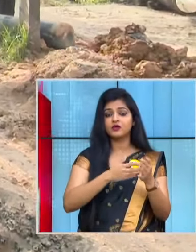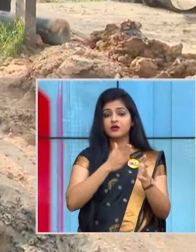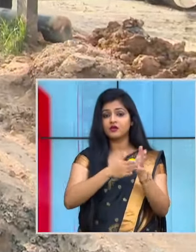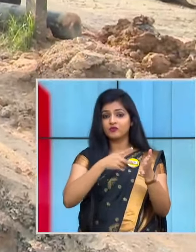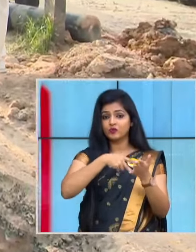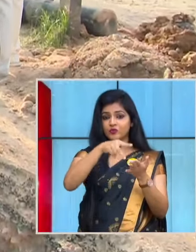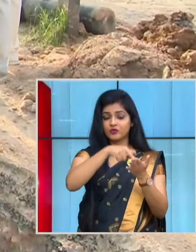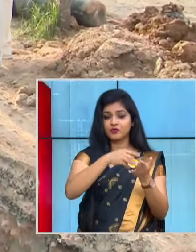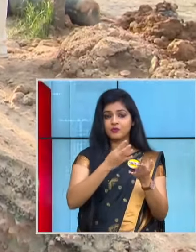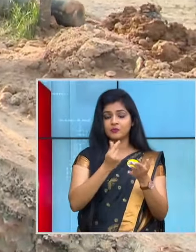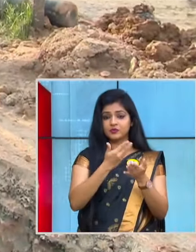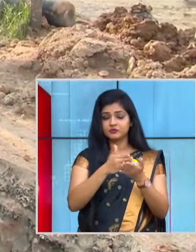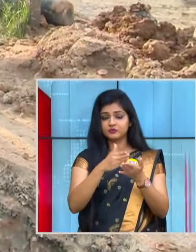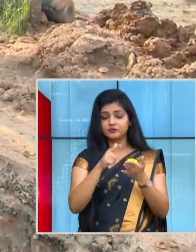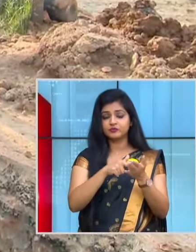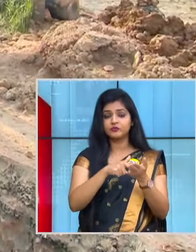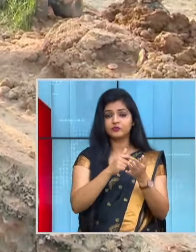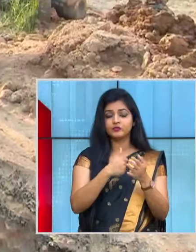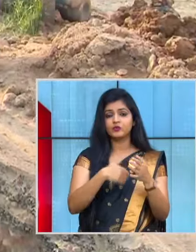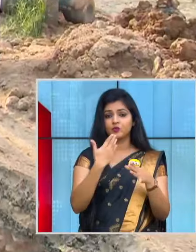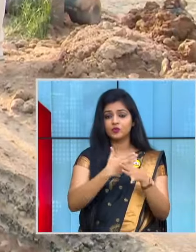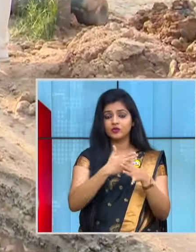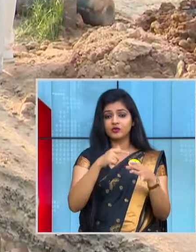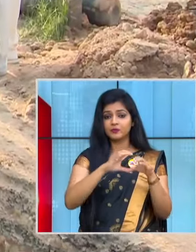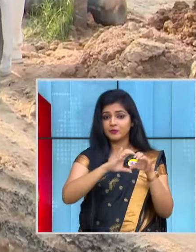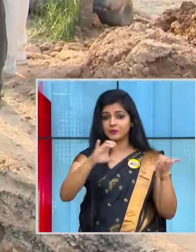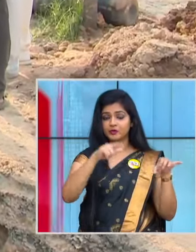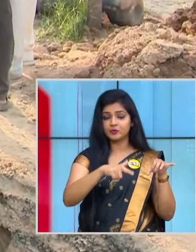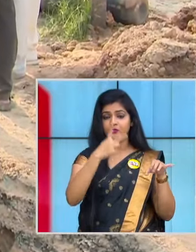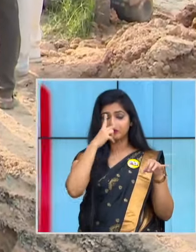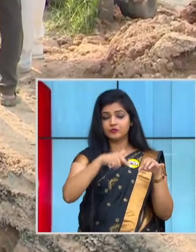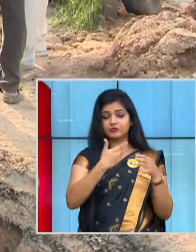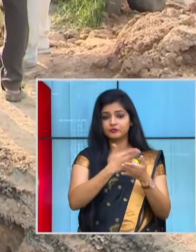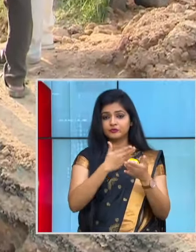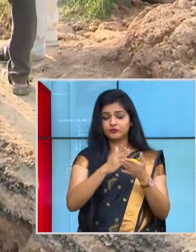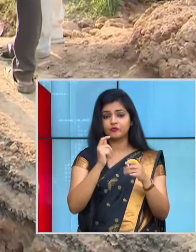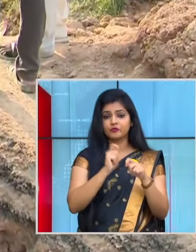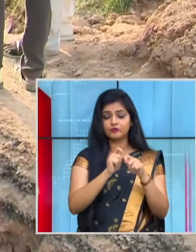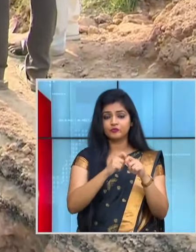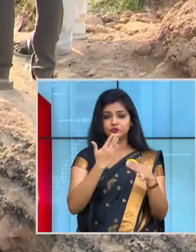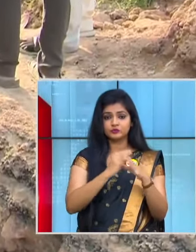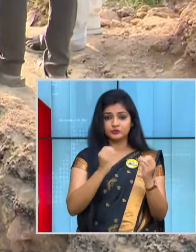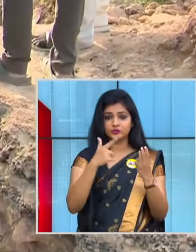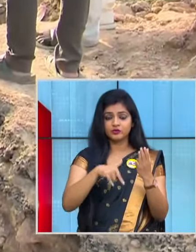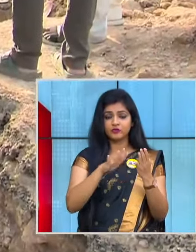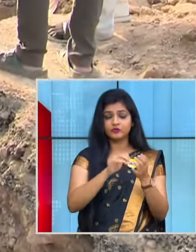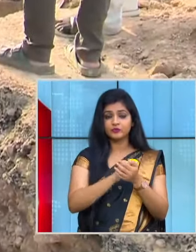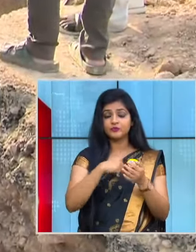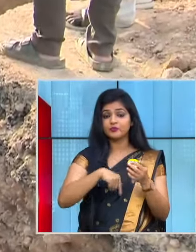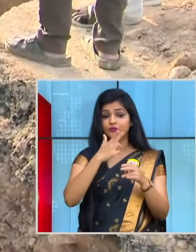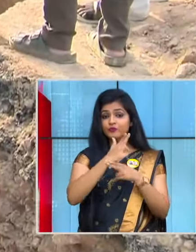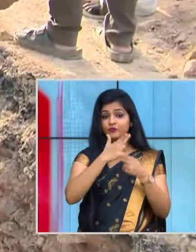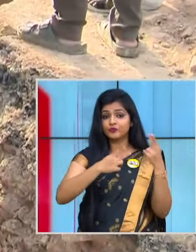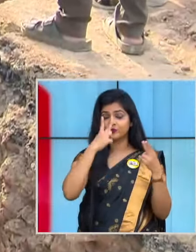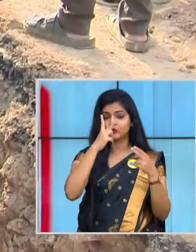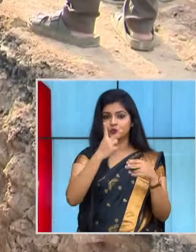മണ്ണുകൾ ഇവിടേക്ക് മാറ്റി പിന്നീട് ആ പൈപ്പ് ക്ലിയർ ചെയ്യുന്ന ജോലി ആരംഭിച്ചിരിക്കുന്നത്. ഇപ്പോൾ ഇവിടെ നമ്മൾ ഈ കാണുന്ന ഈ പൈപ്പുകൾ,